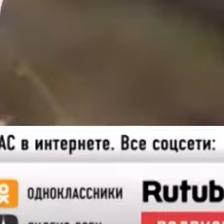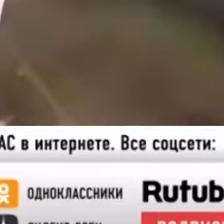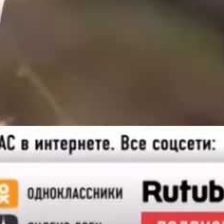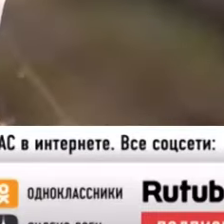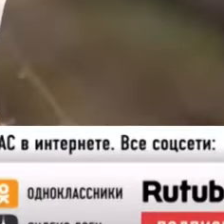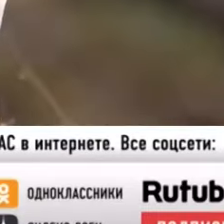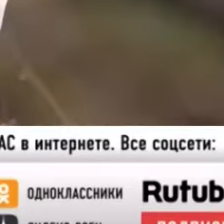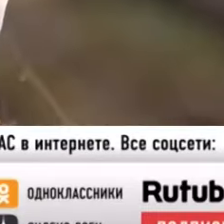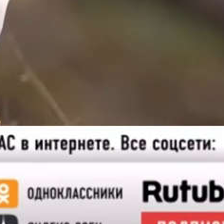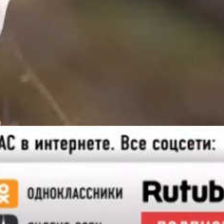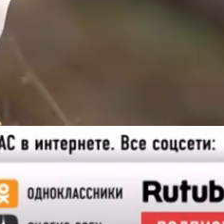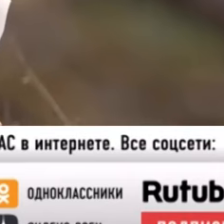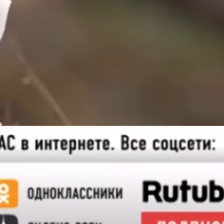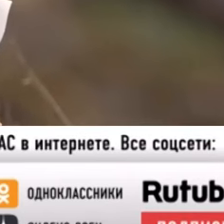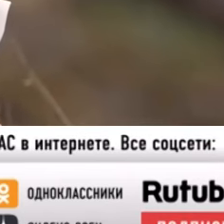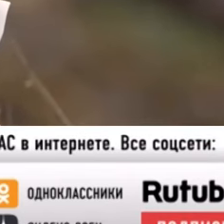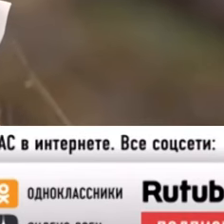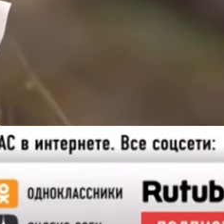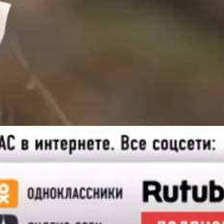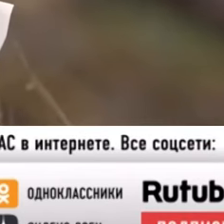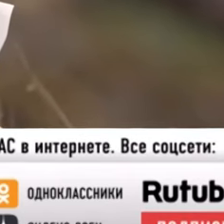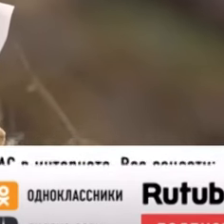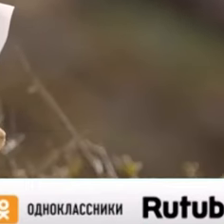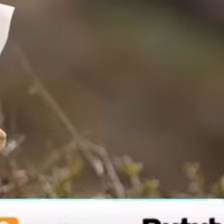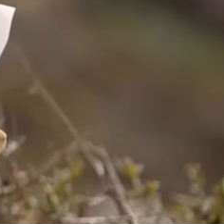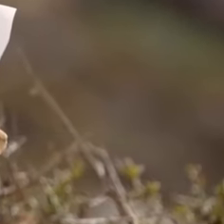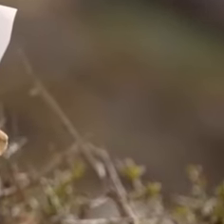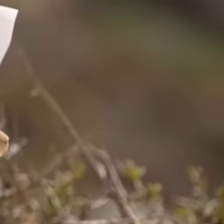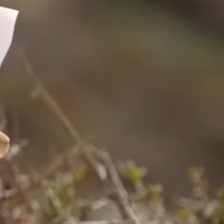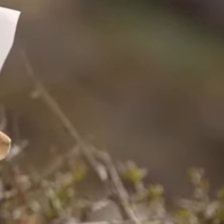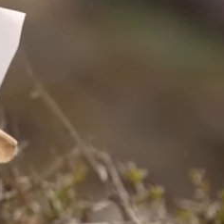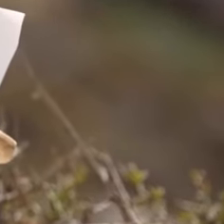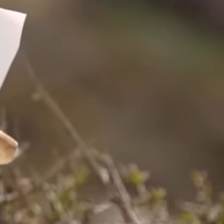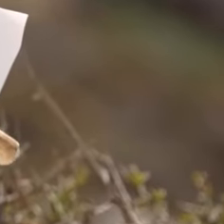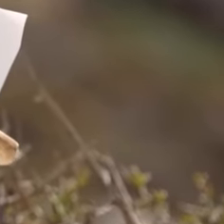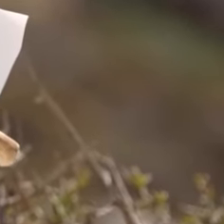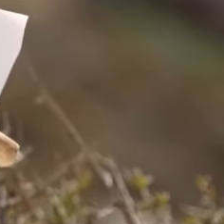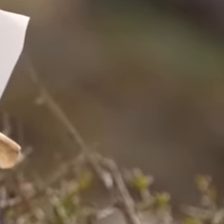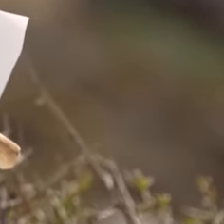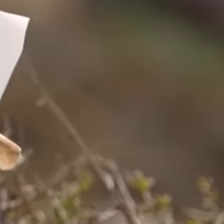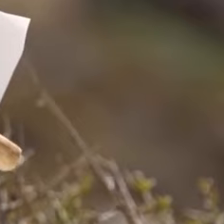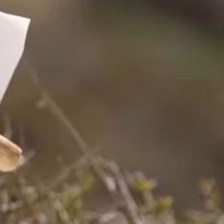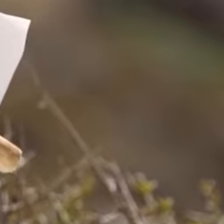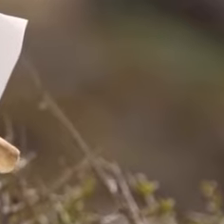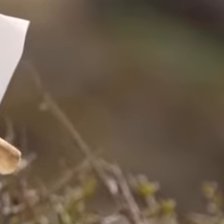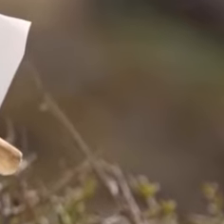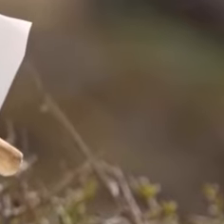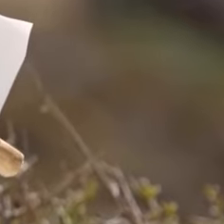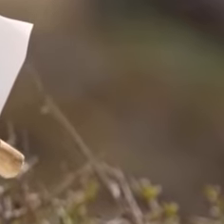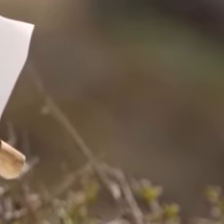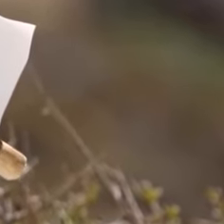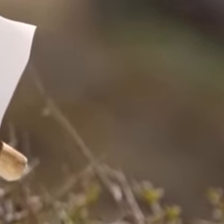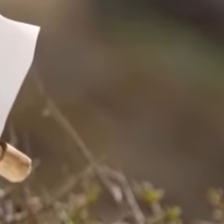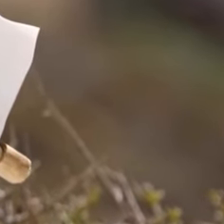в нем историческую схему уже произошедшего. Это всегда не так. Там нет про вакцины, там нет